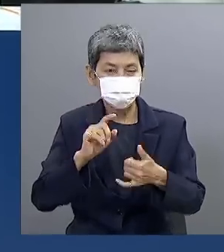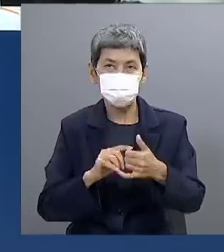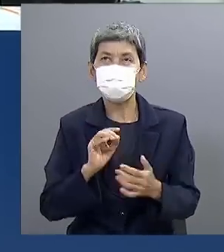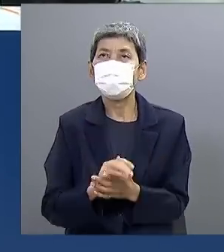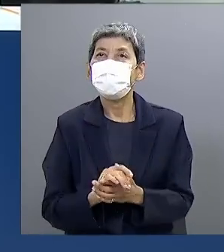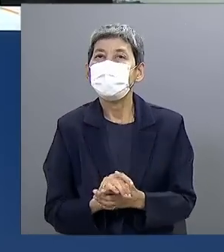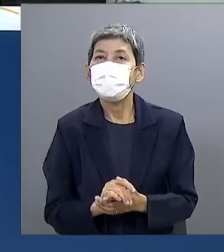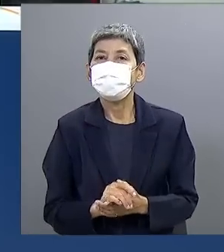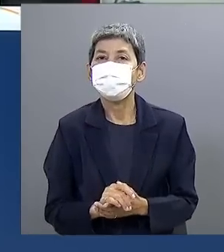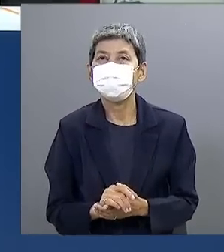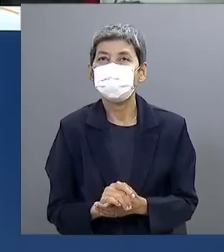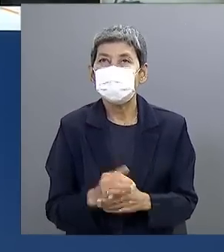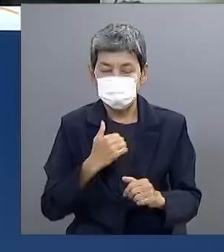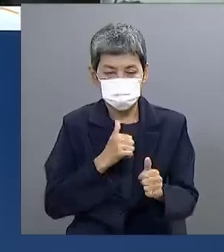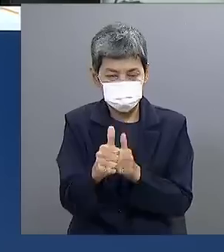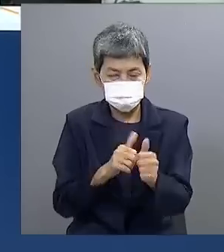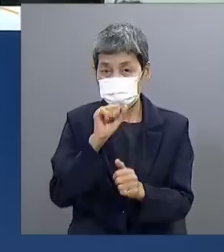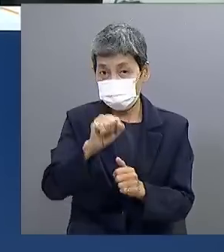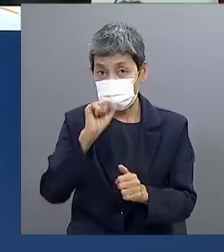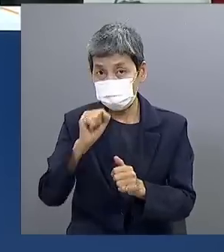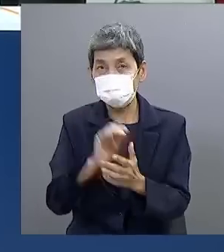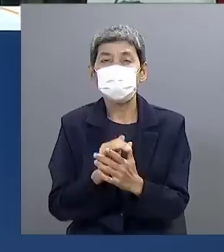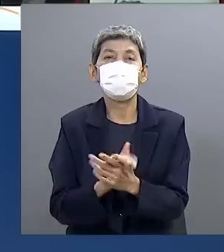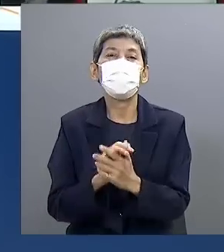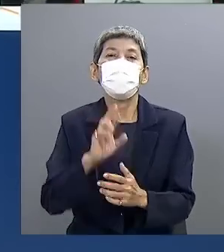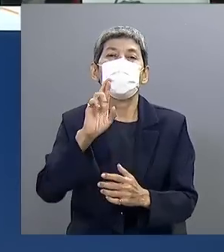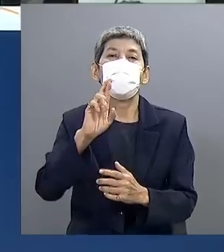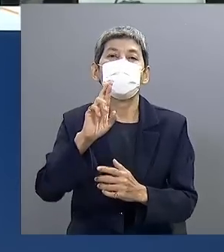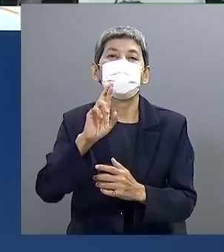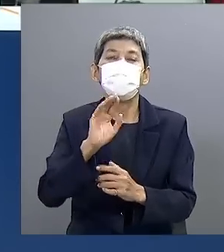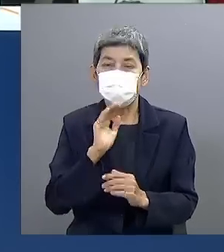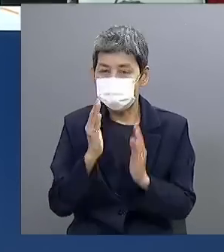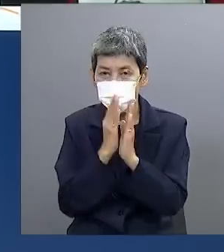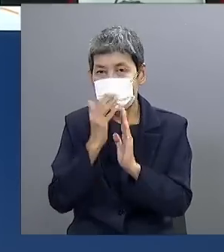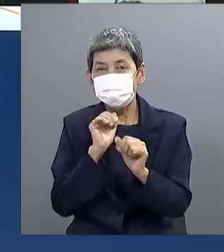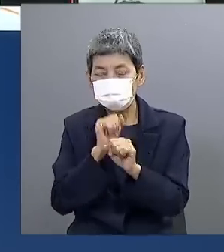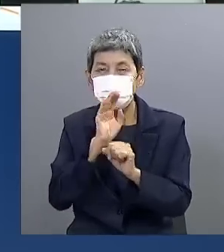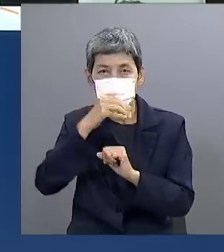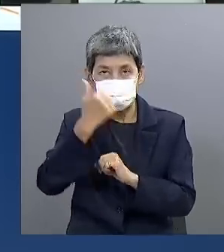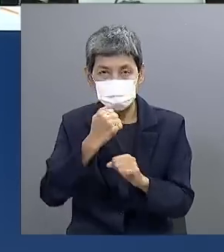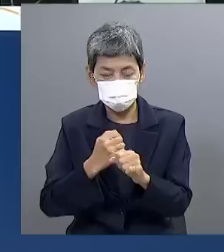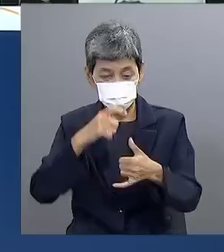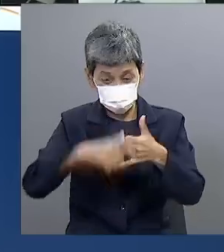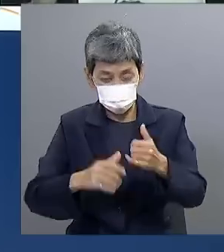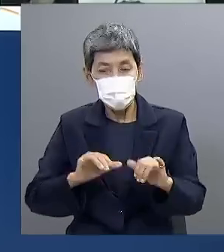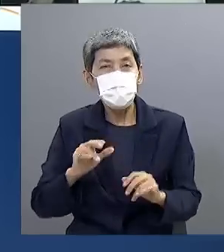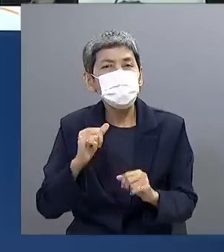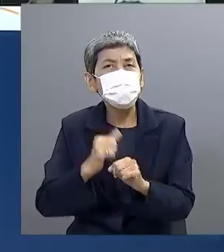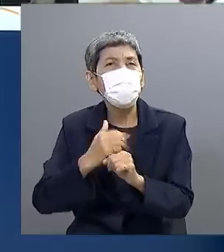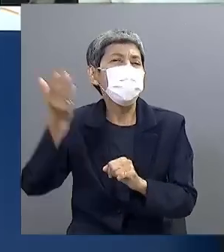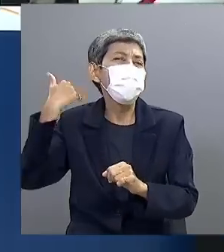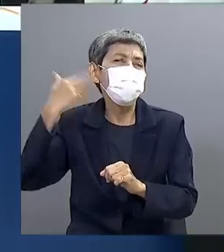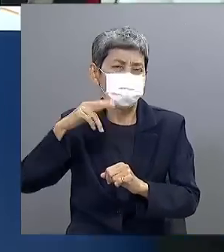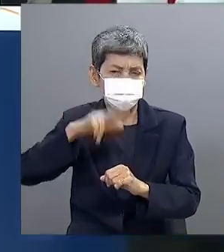มนค่ะลงสมัครส.ส.เขตราชทวีหรือว่านางสาวขัตติยาสวัสดิผลนะคะที่เคยไปอยู่พรรคไทยรักษาชาติในช่วง